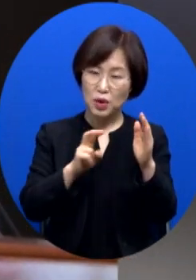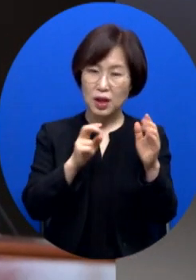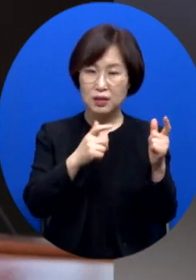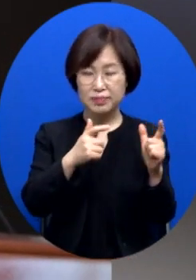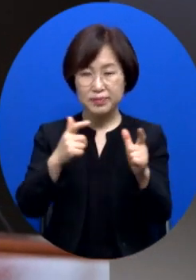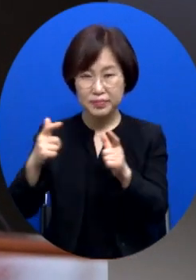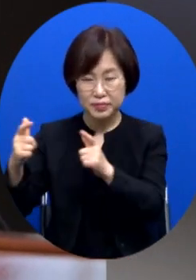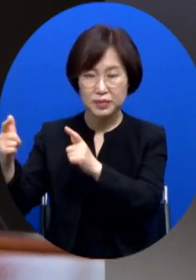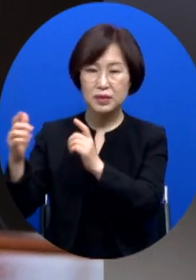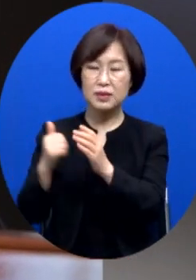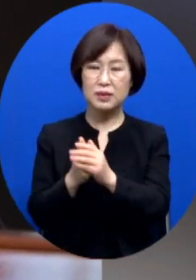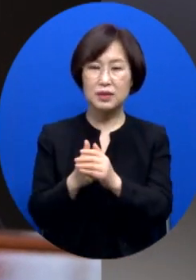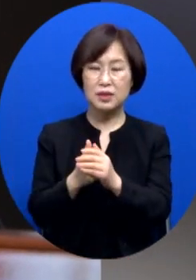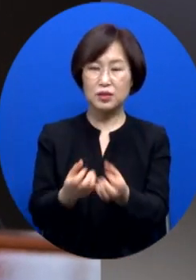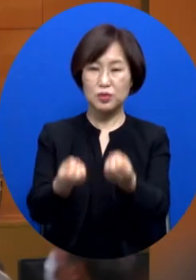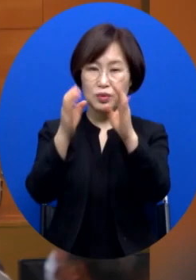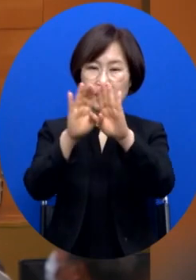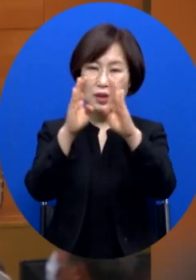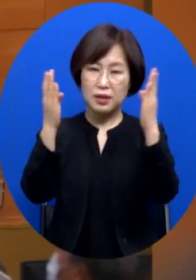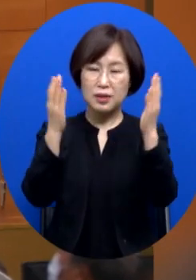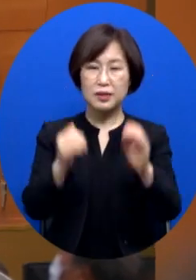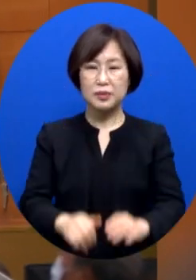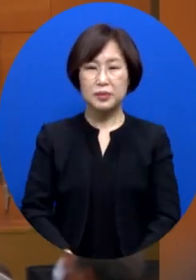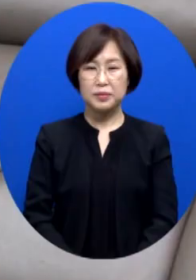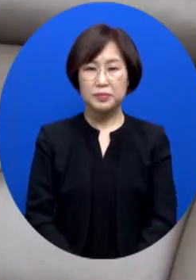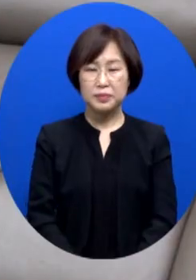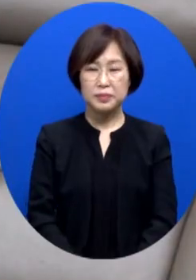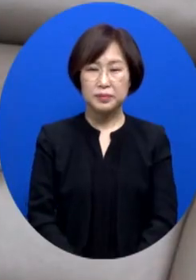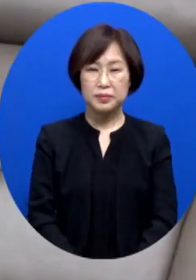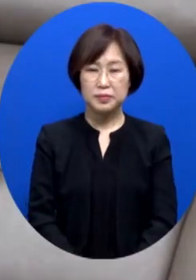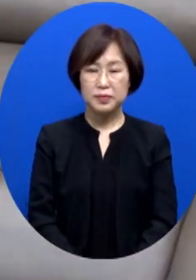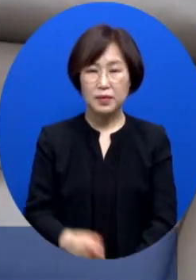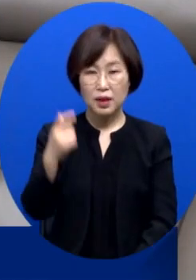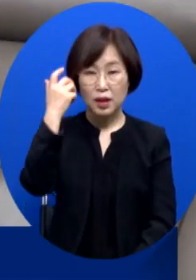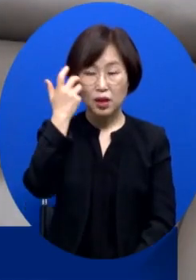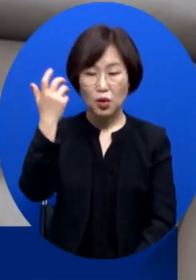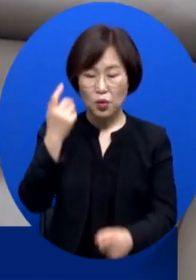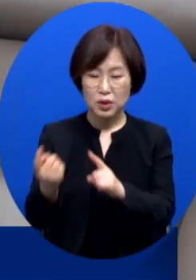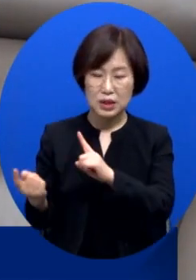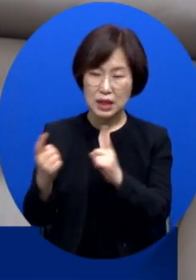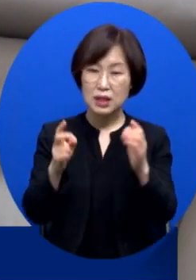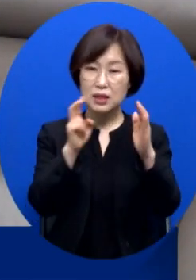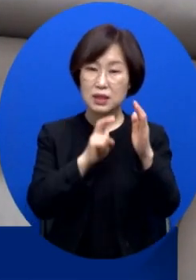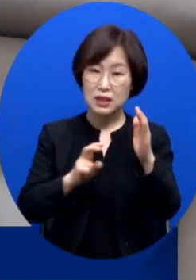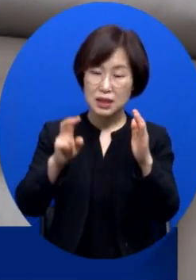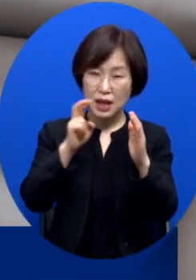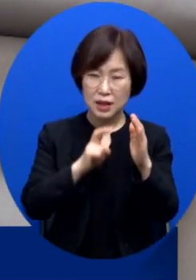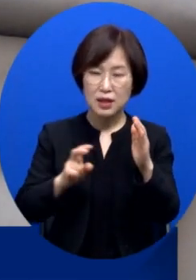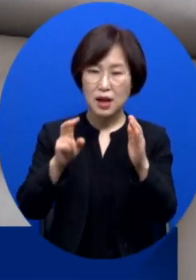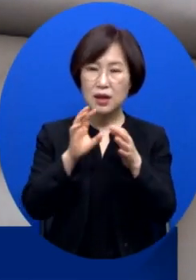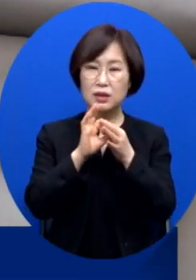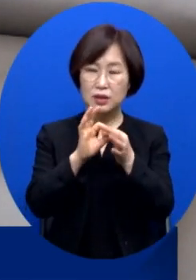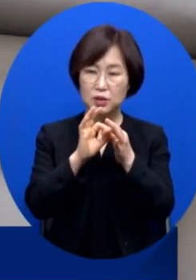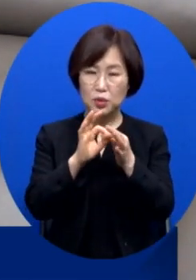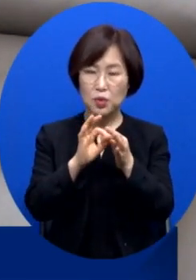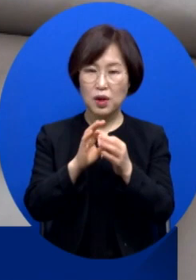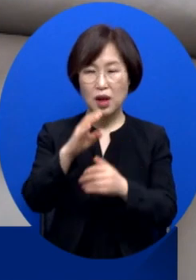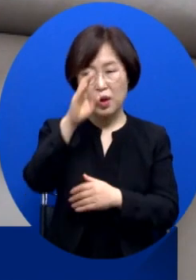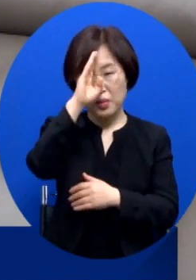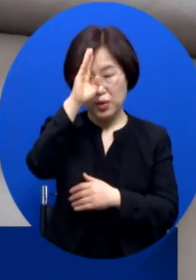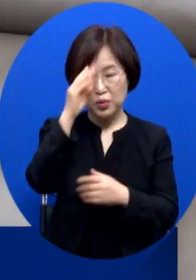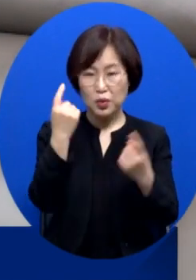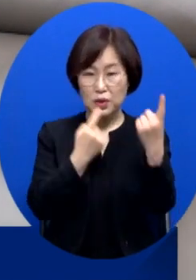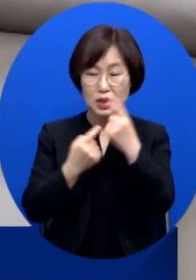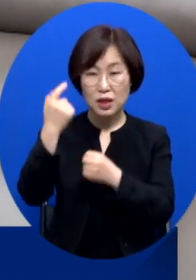워십 등 다양한 무대를 선보일 예정입니다 영혼을 살리는 찬양 영혼을 깨우는 찬양을 통해 병들고